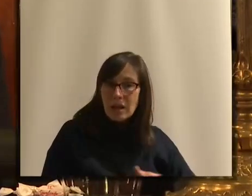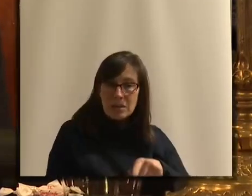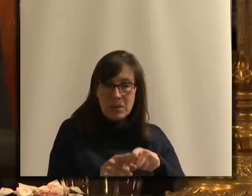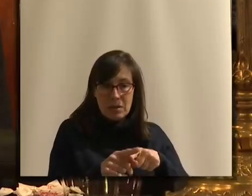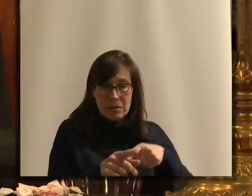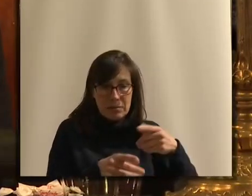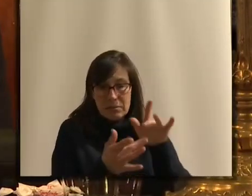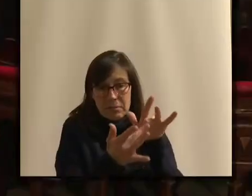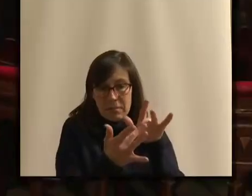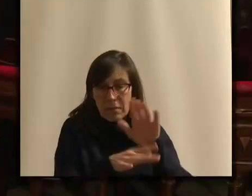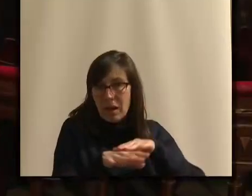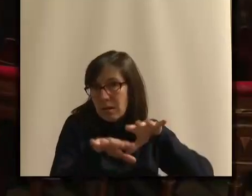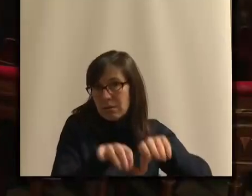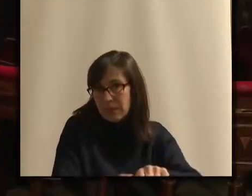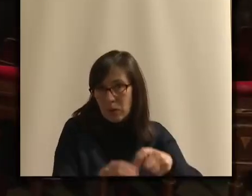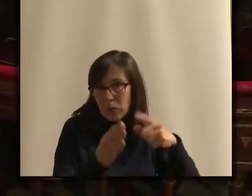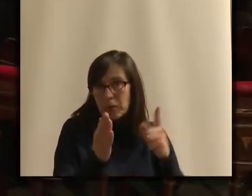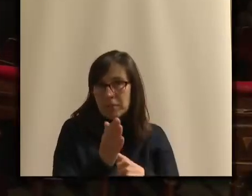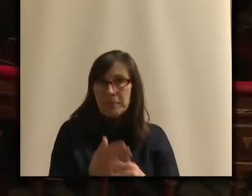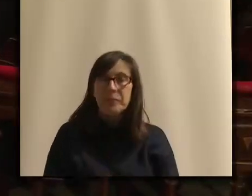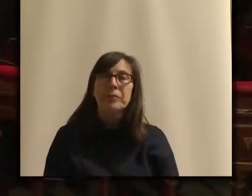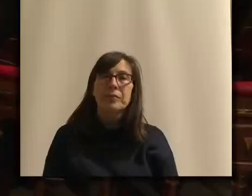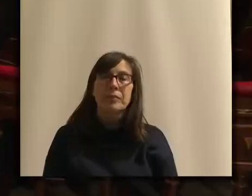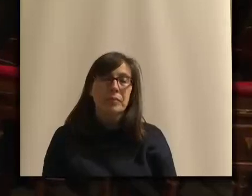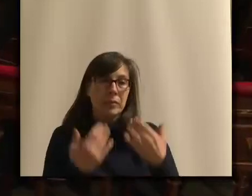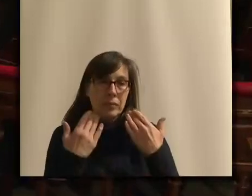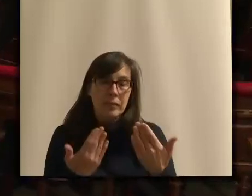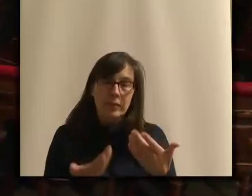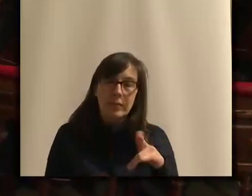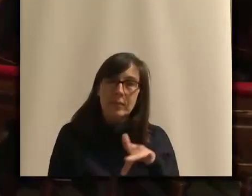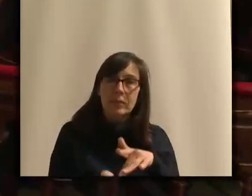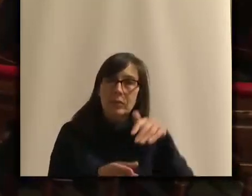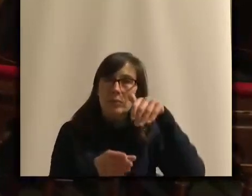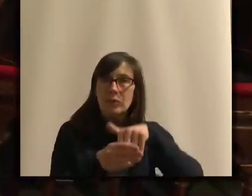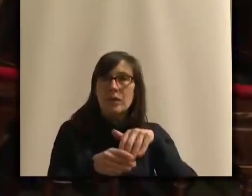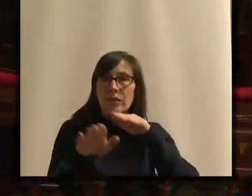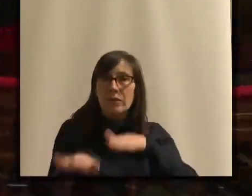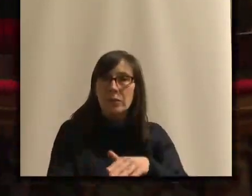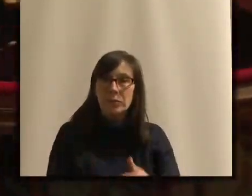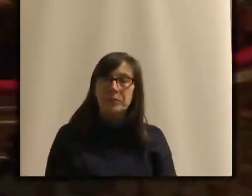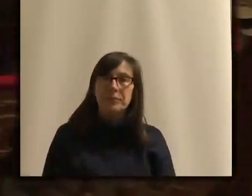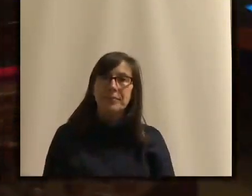l'expropiació. Moltes gràcies. Doncs passem a votació. Vots a favor?